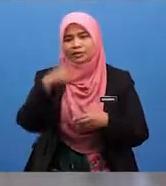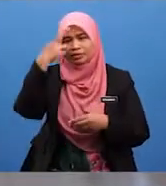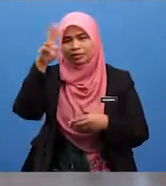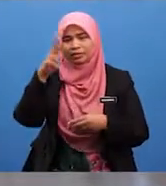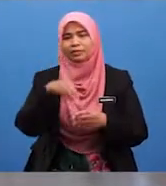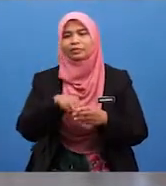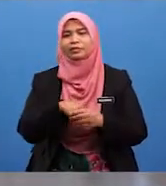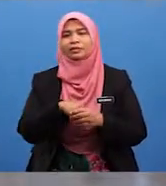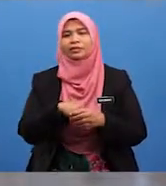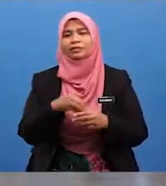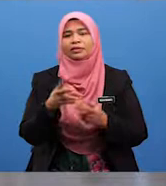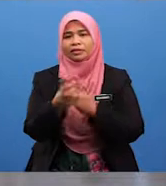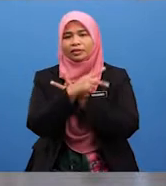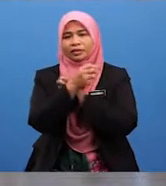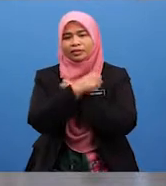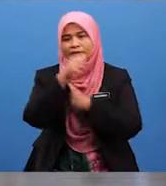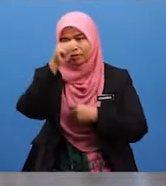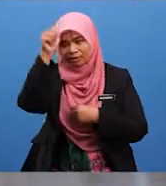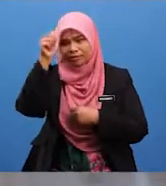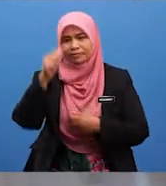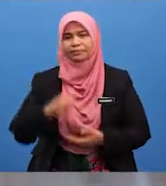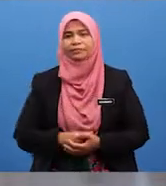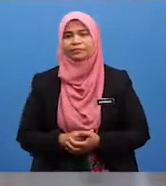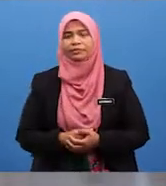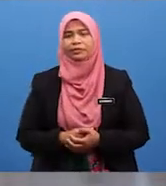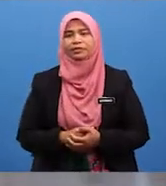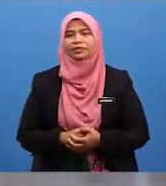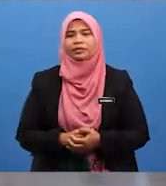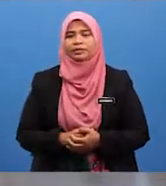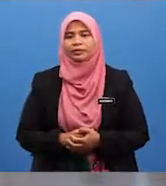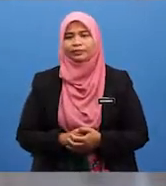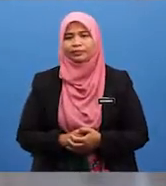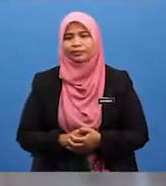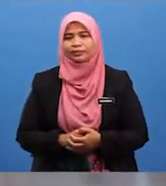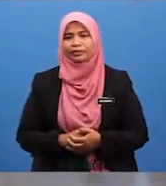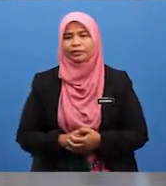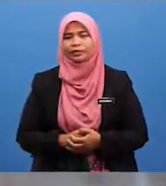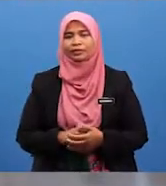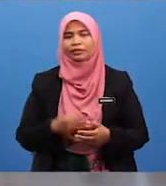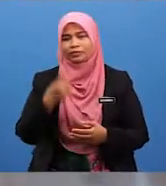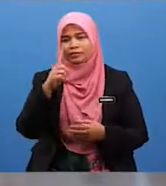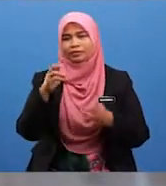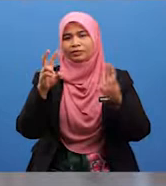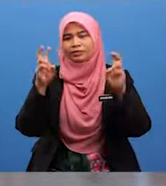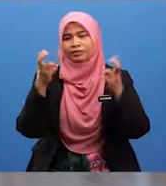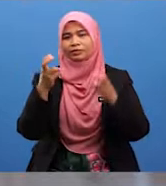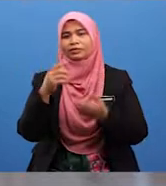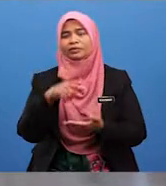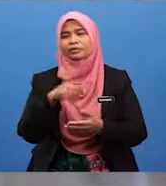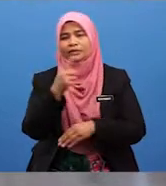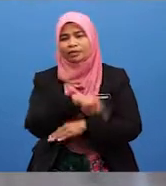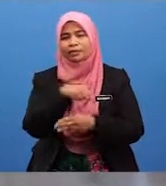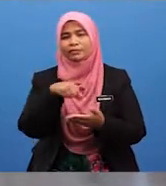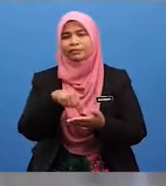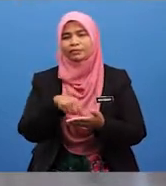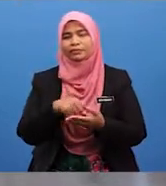sayang Allah. Alhamdulillah, sekali lagi kita bersiaran dalam sesi perkongsian ilmu yang